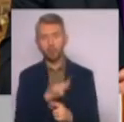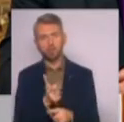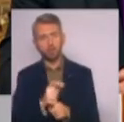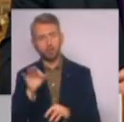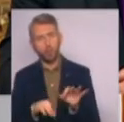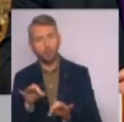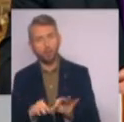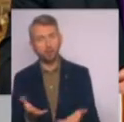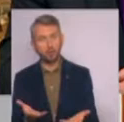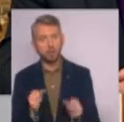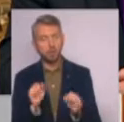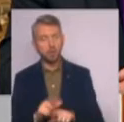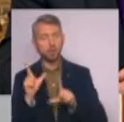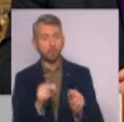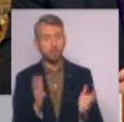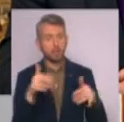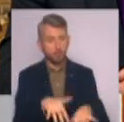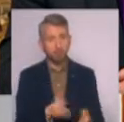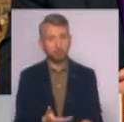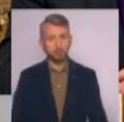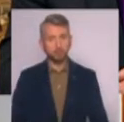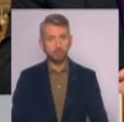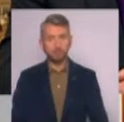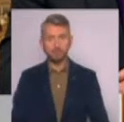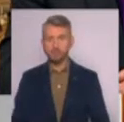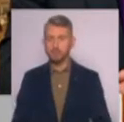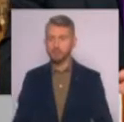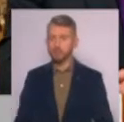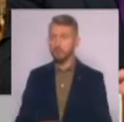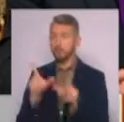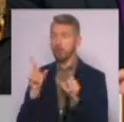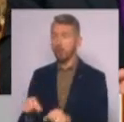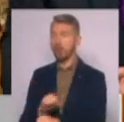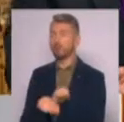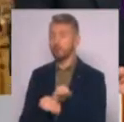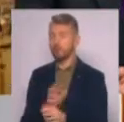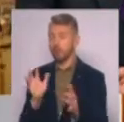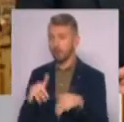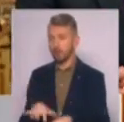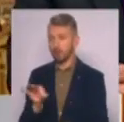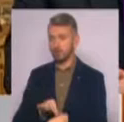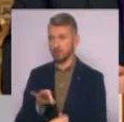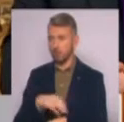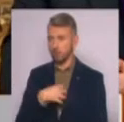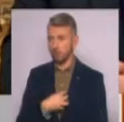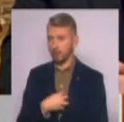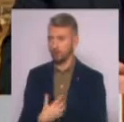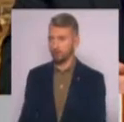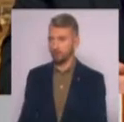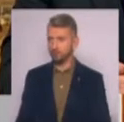осінню можна поїхати на це саме море. Представь, поїхала відпочити на море, заболіла.